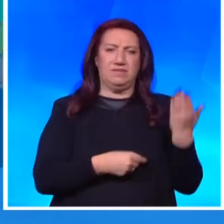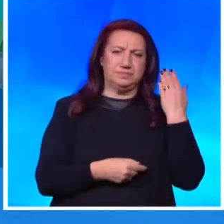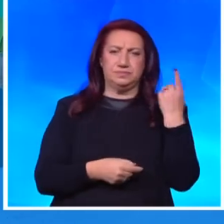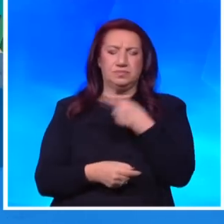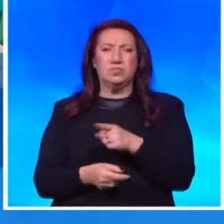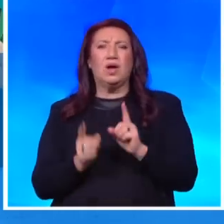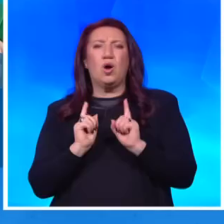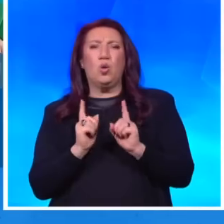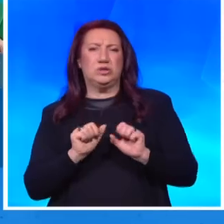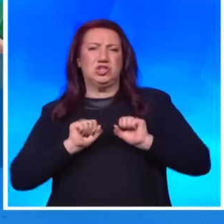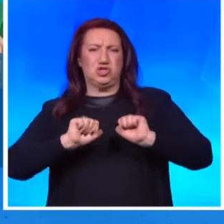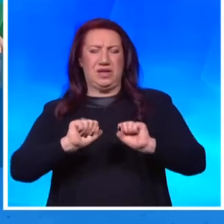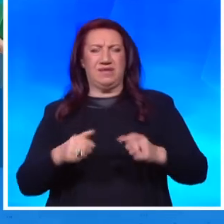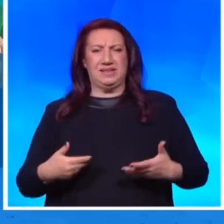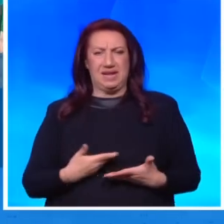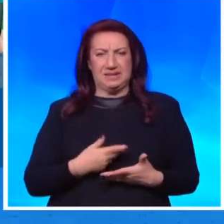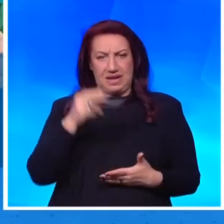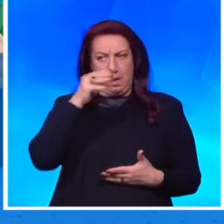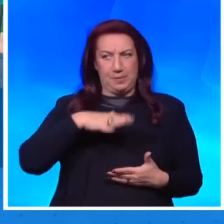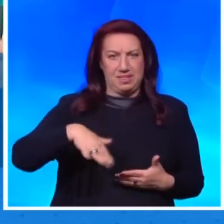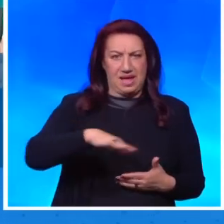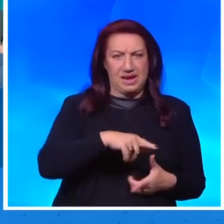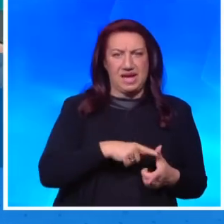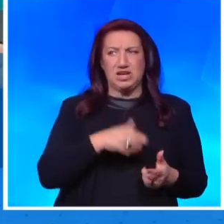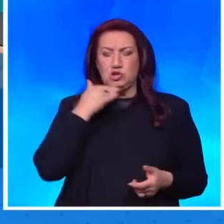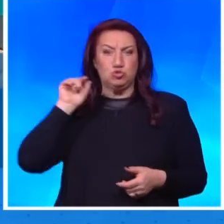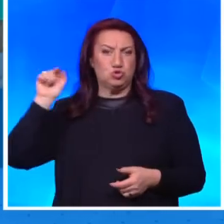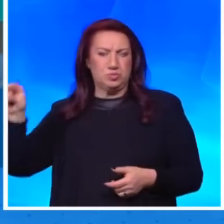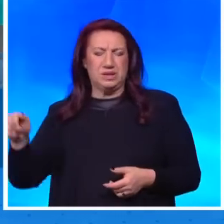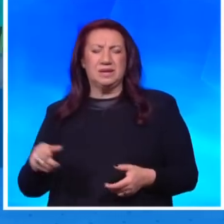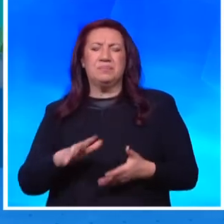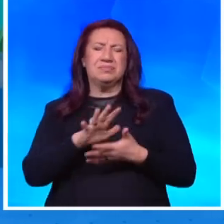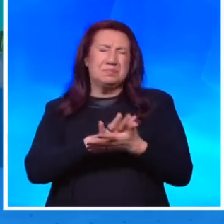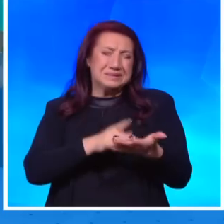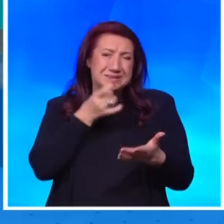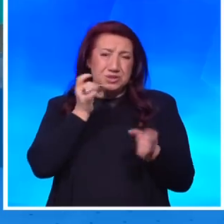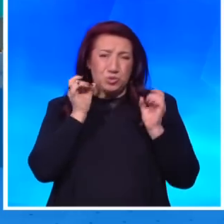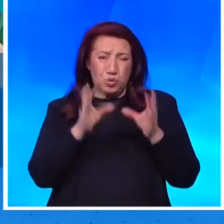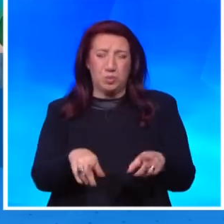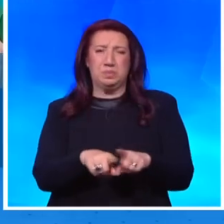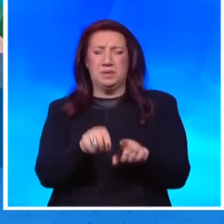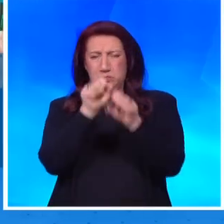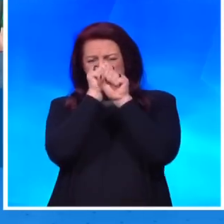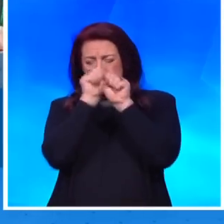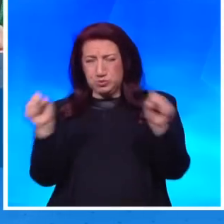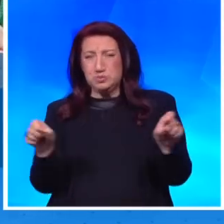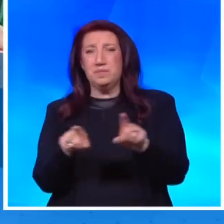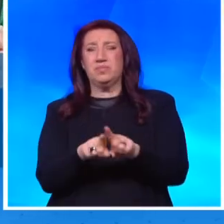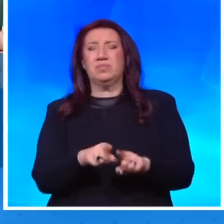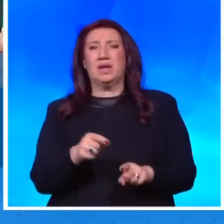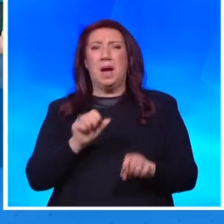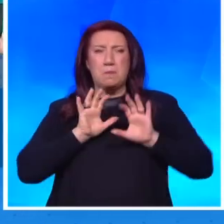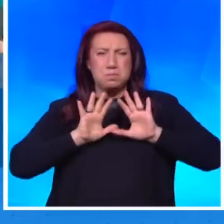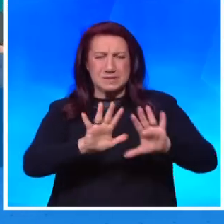или чуждите. И така нецензурни думи, блъсканици, счупени очила, рани по лицата на някои и народни